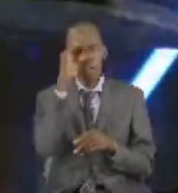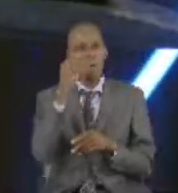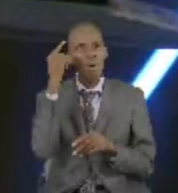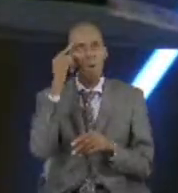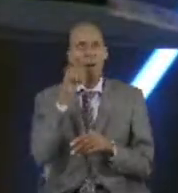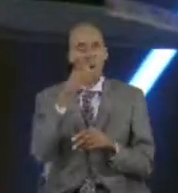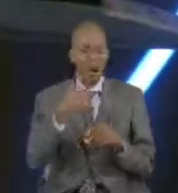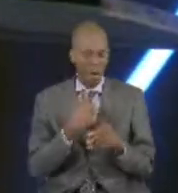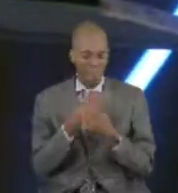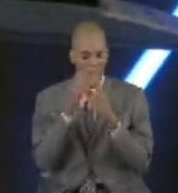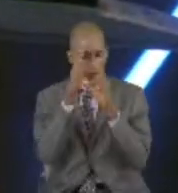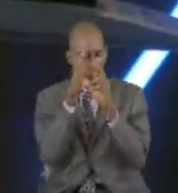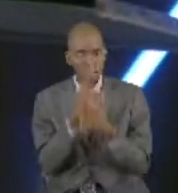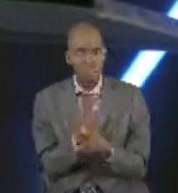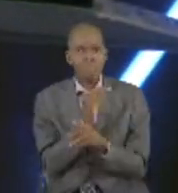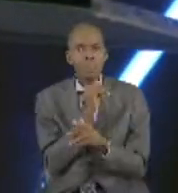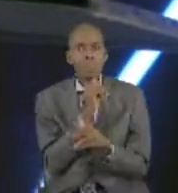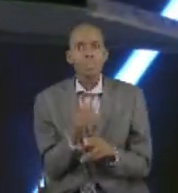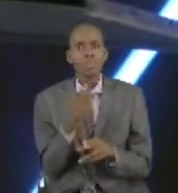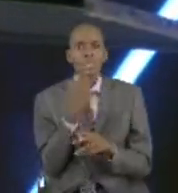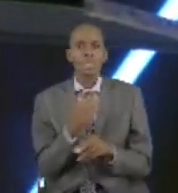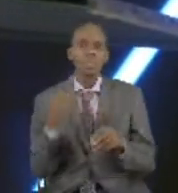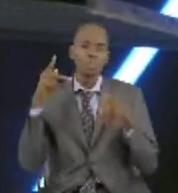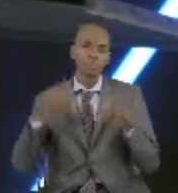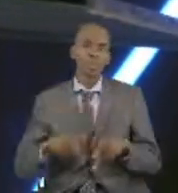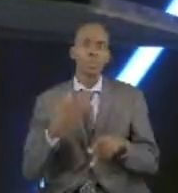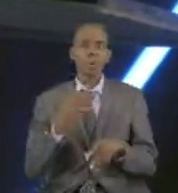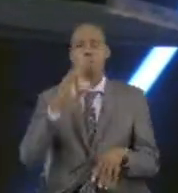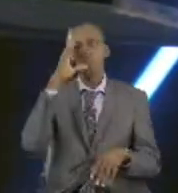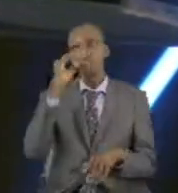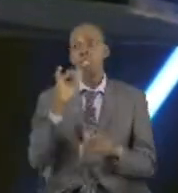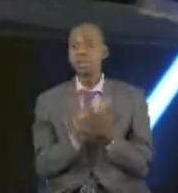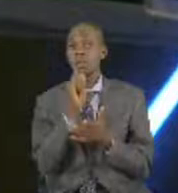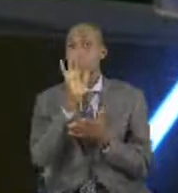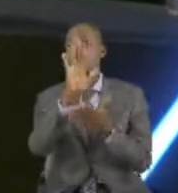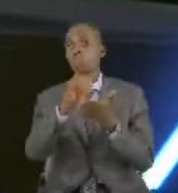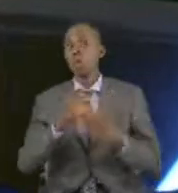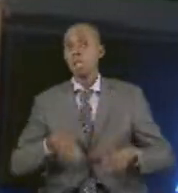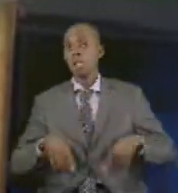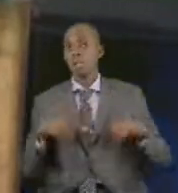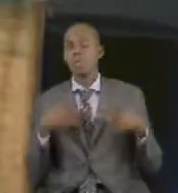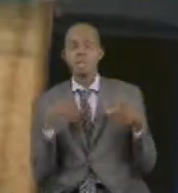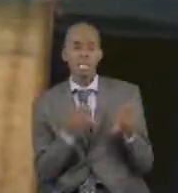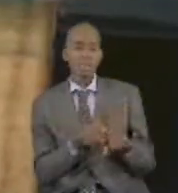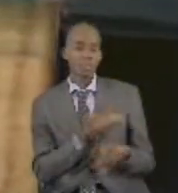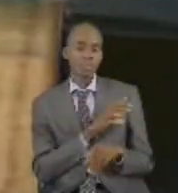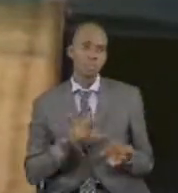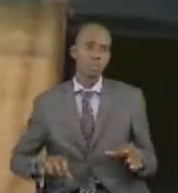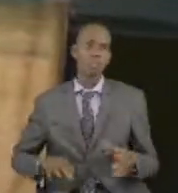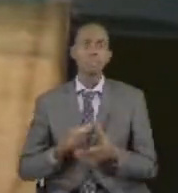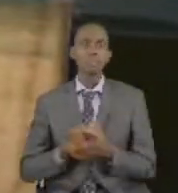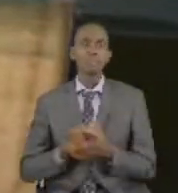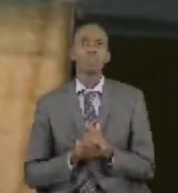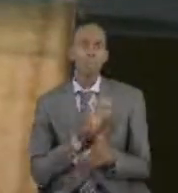sans t'inquiéter de personne, car tu ne regardes pas à l'apparence des hommes. Ça, c'est votre vie, ça, comme Christ.